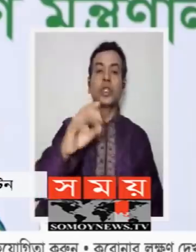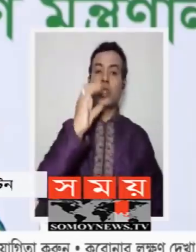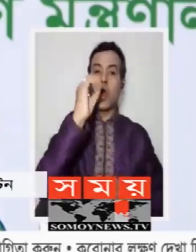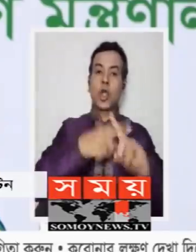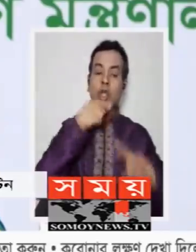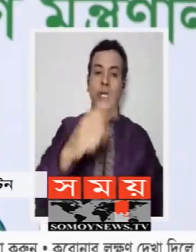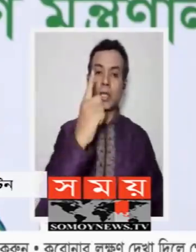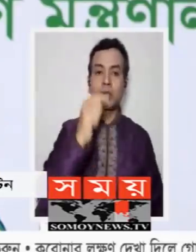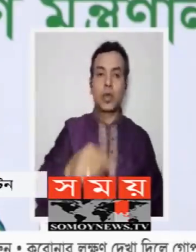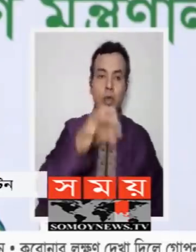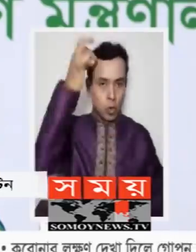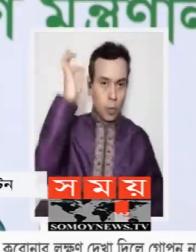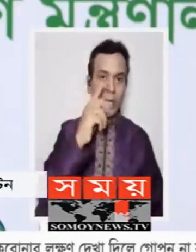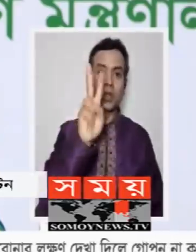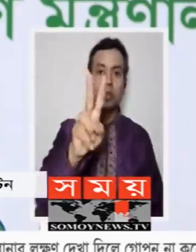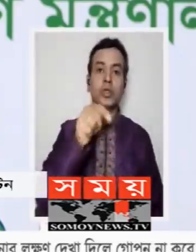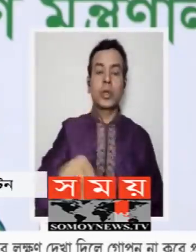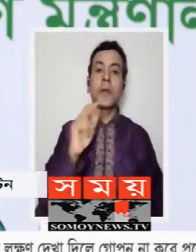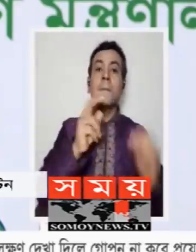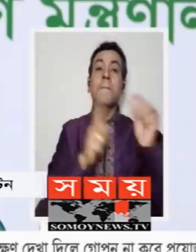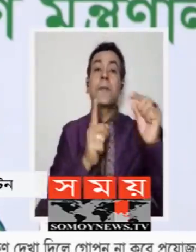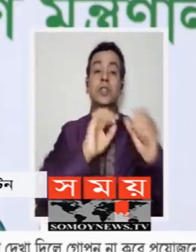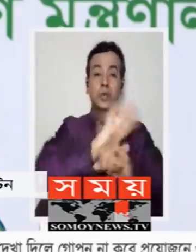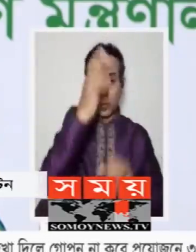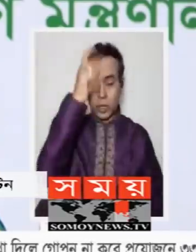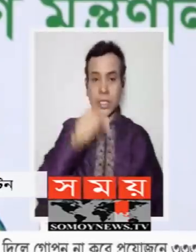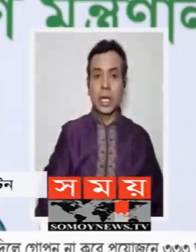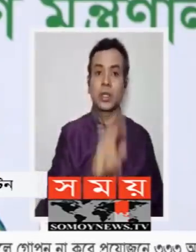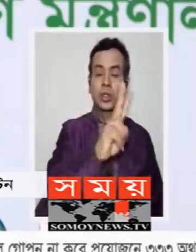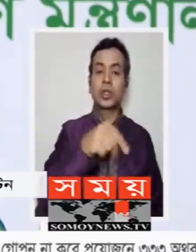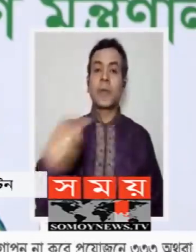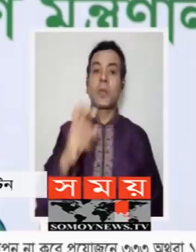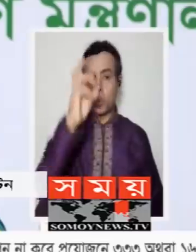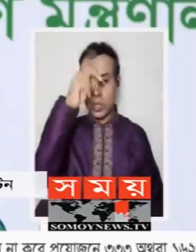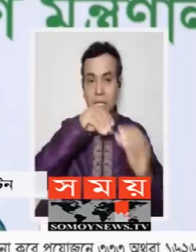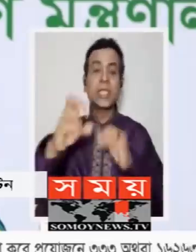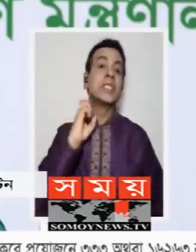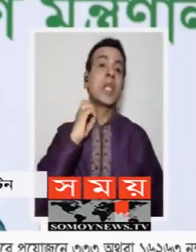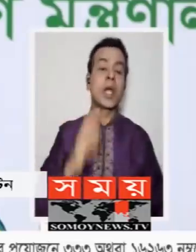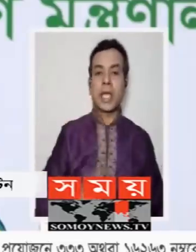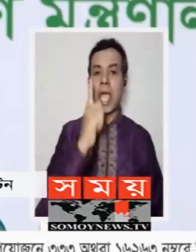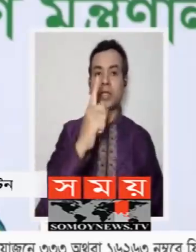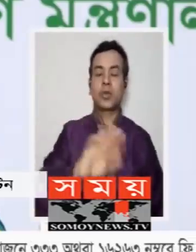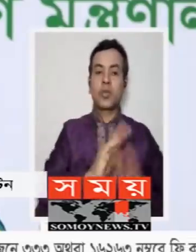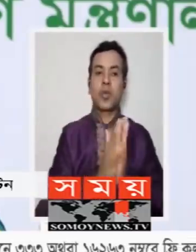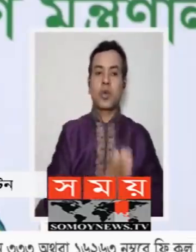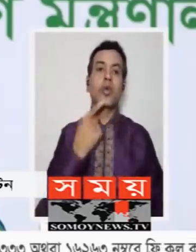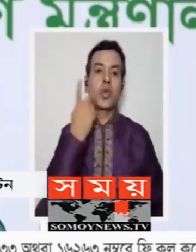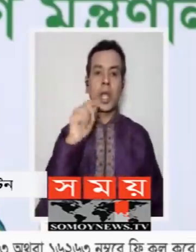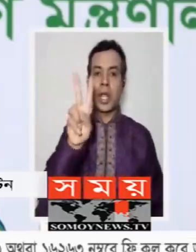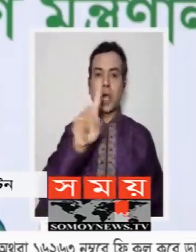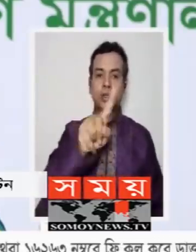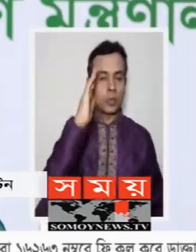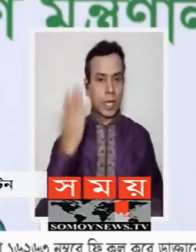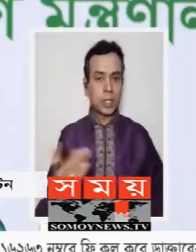মানিকগঞ্জের 1 জন, গাজীপুরে 1 জন, চট্টগ্রাম সিটি কর্পোরেশনের 1 জন, চট্টগ্রাম জেলায় 1 জন, কক্সবাজারে 1 জন, কুমিল্লায় 2 জন,